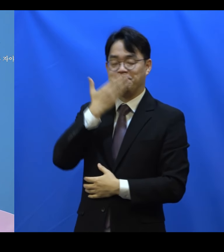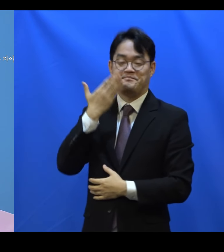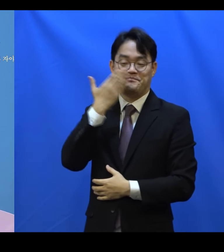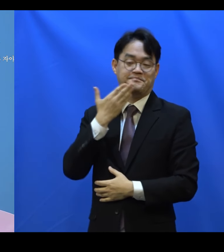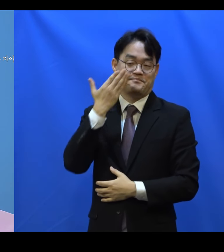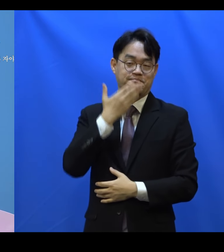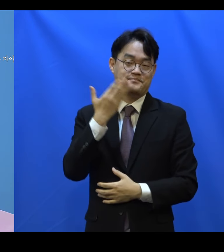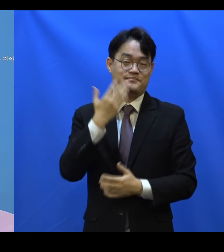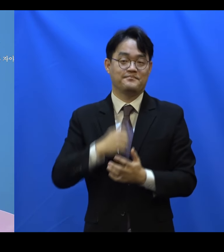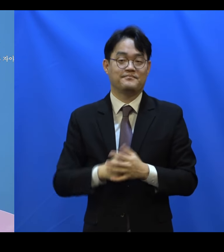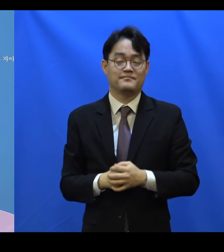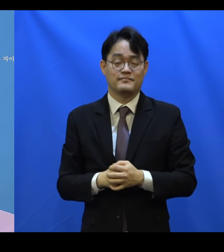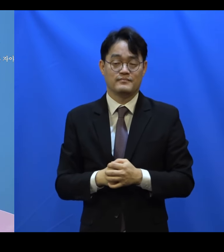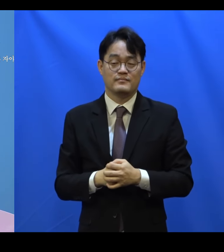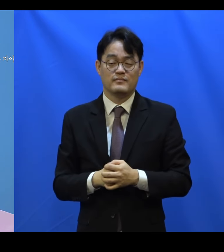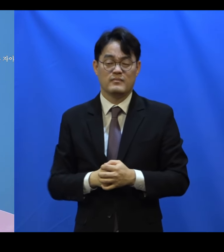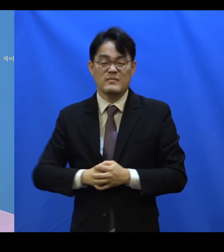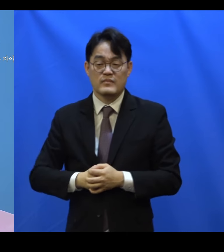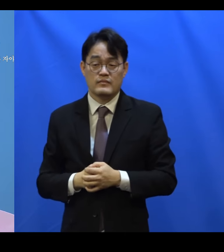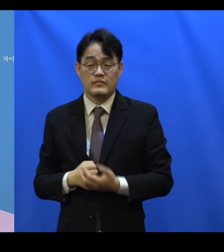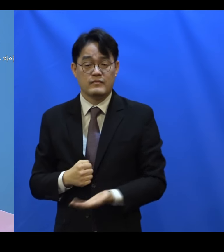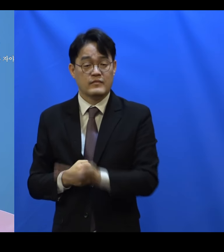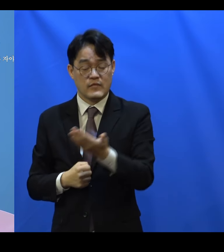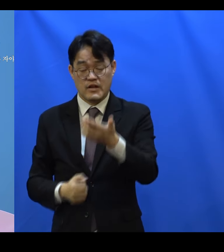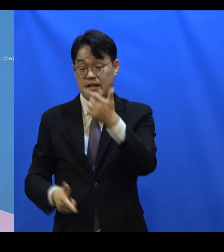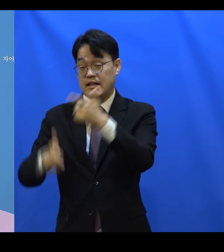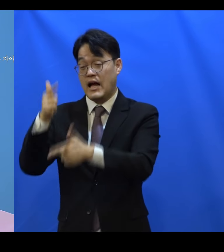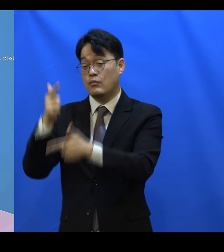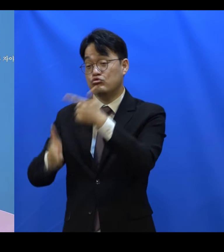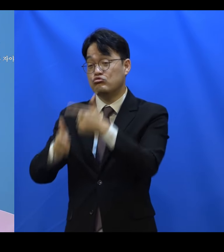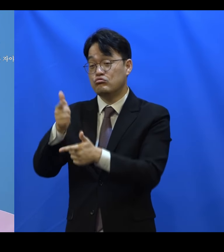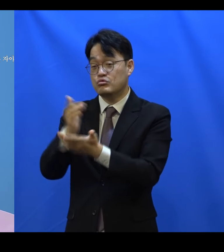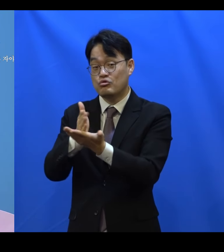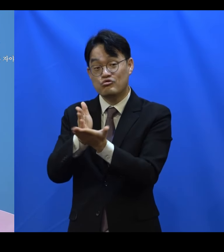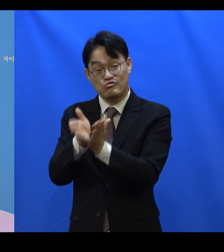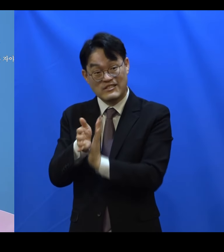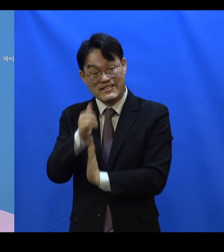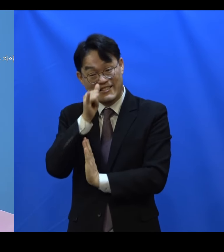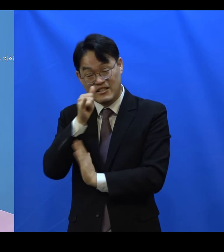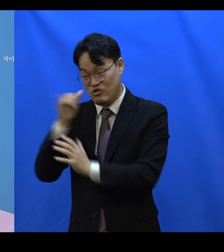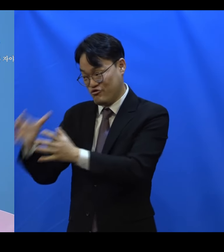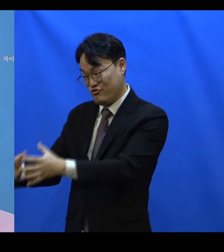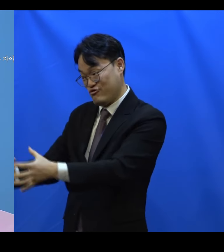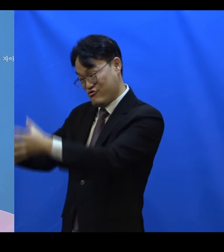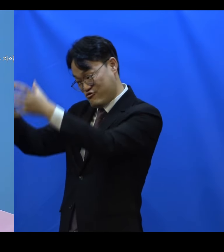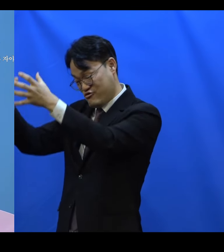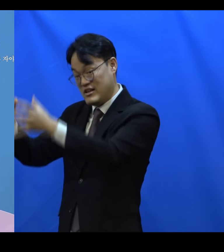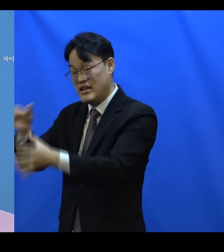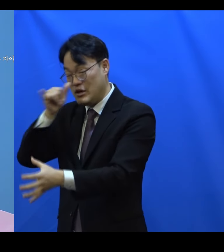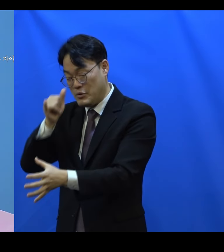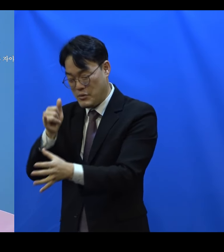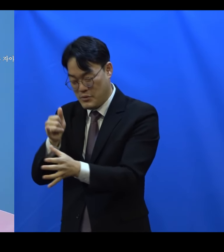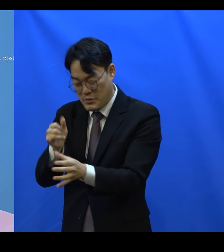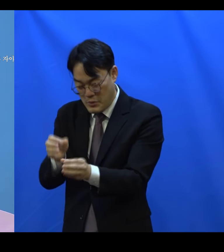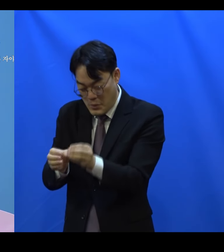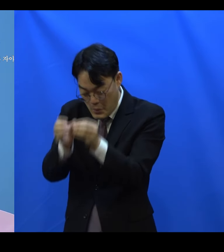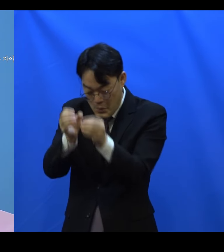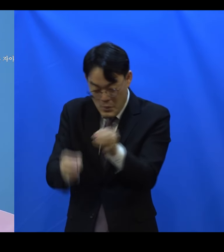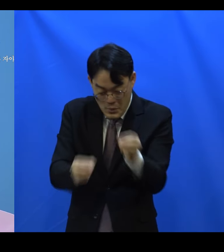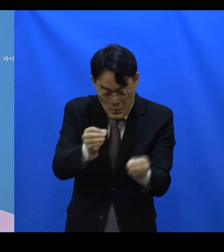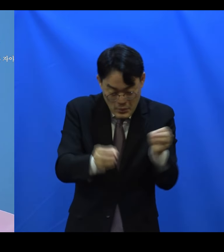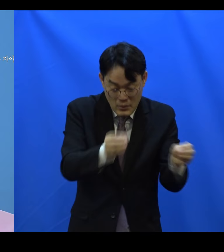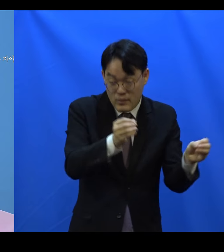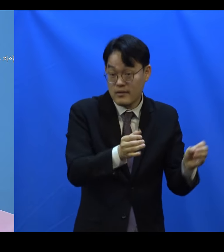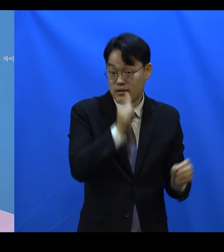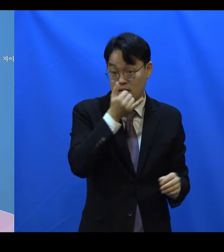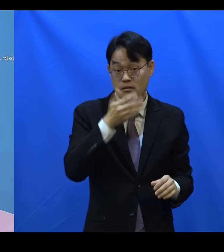이 작은 관목과는 다르게 뭐 다 이렇게 작은데 그 사과나무가 우뚝 서 있는 모습이 탁월하죠.